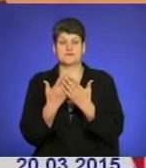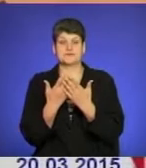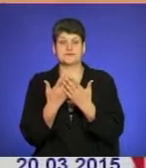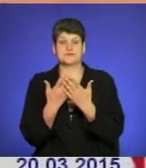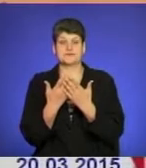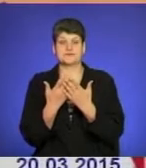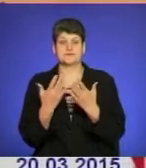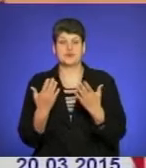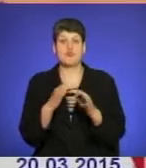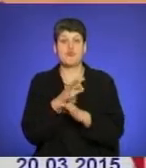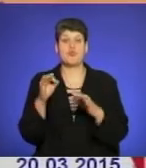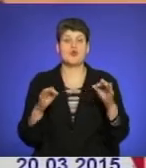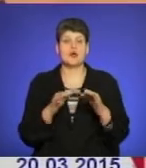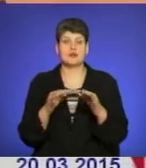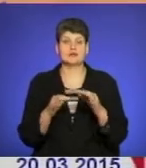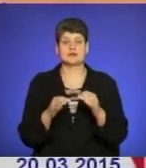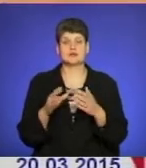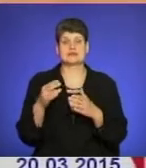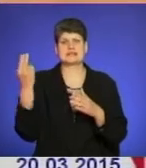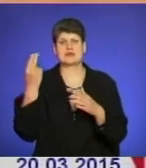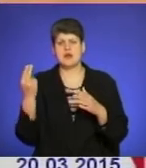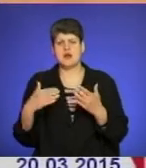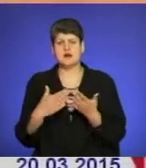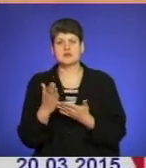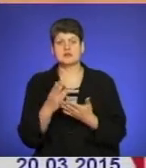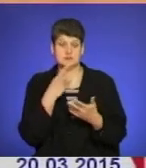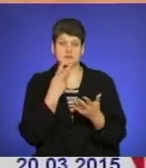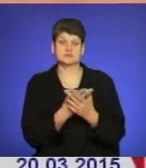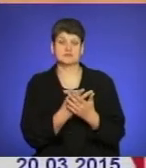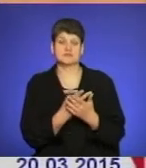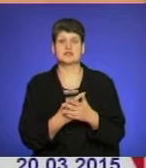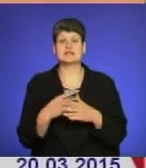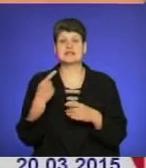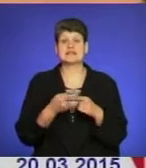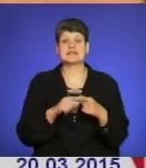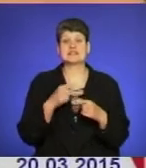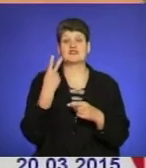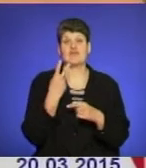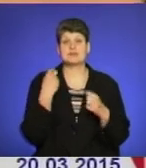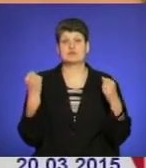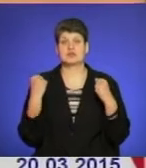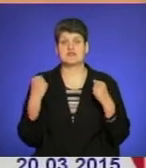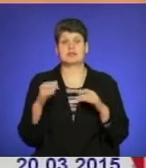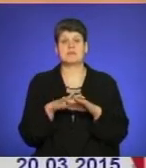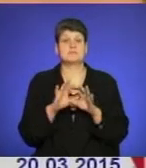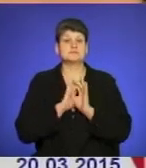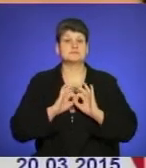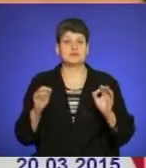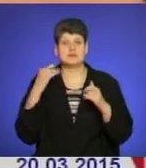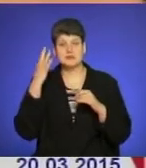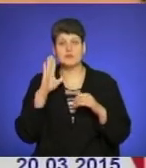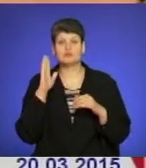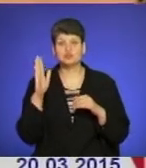Проект з карти. І виходить, що ці два спортивних майданчики, чудова ідея, вони